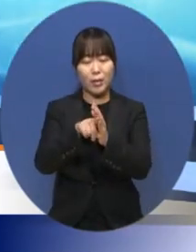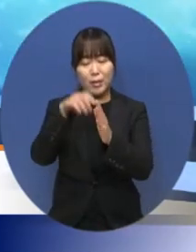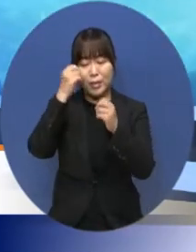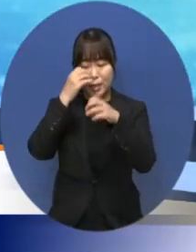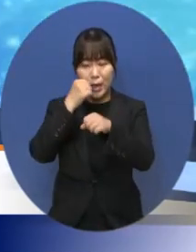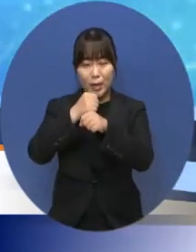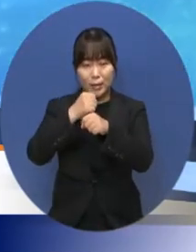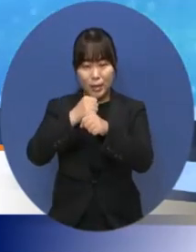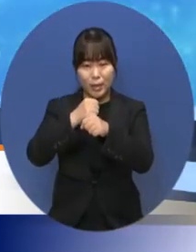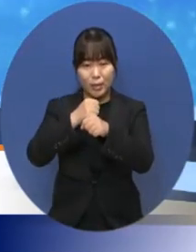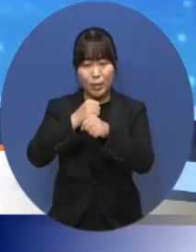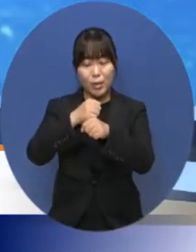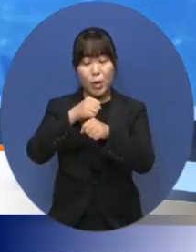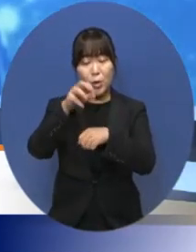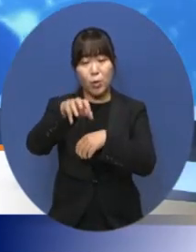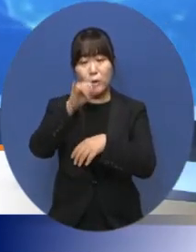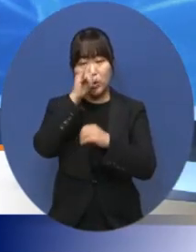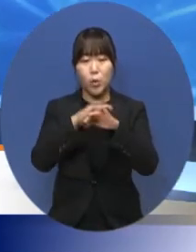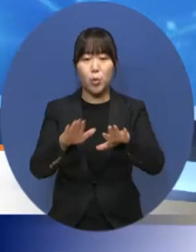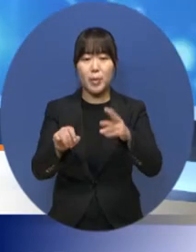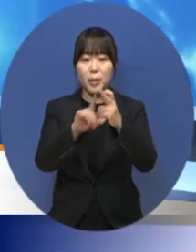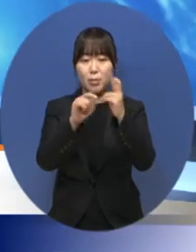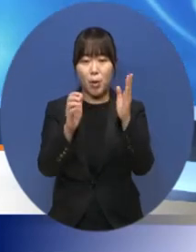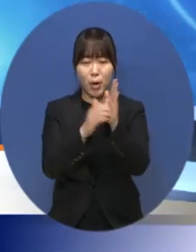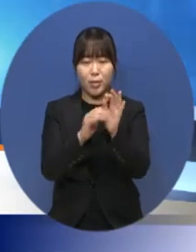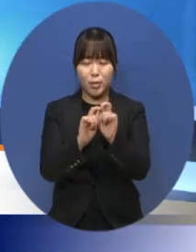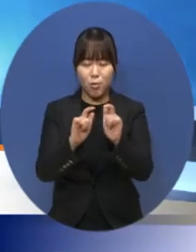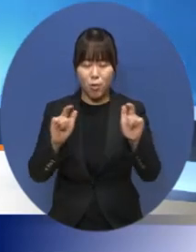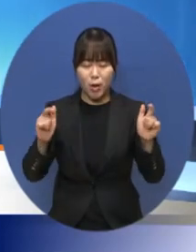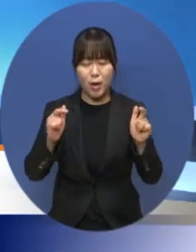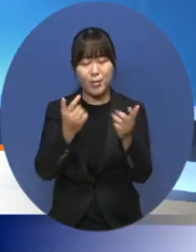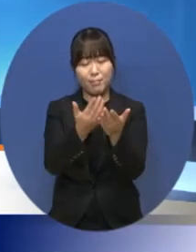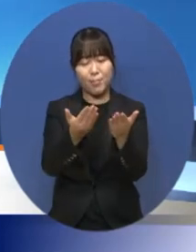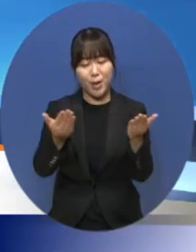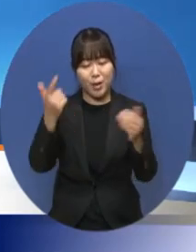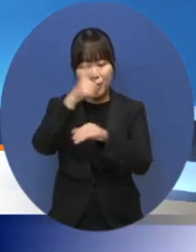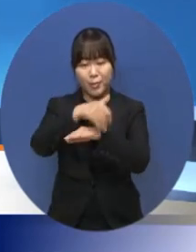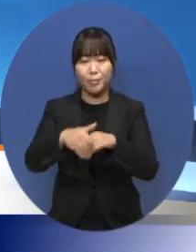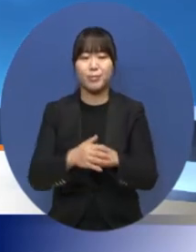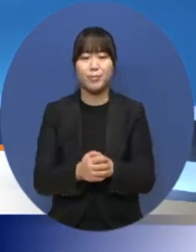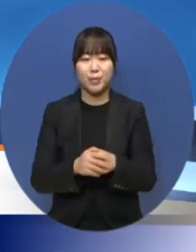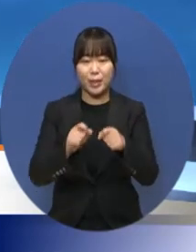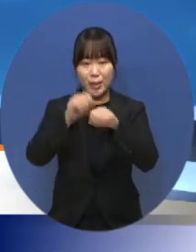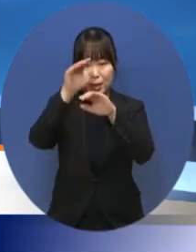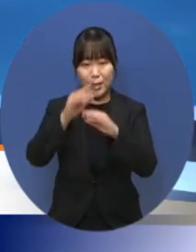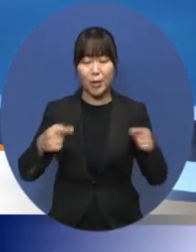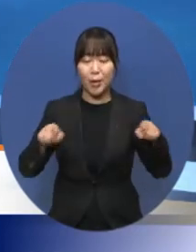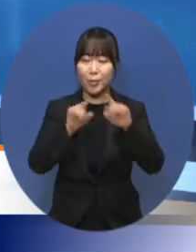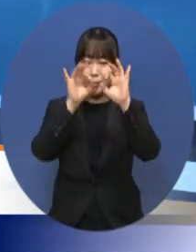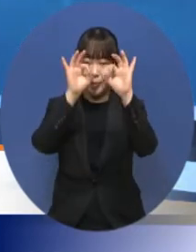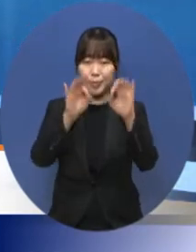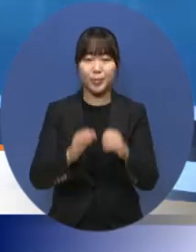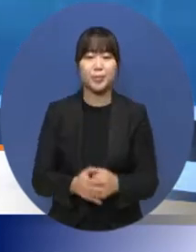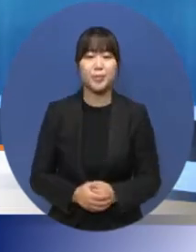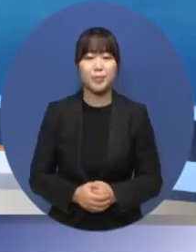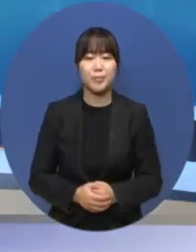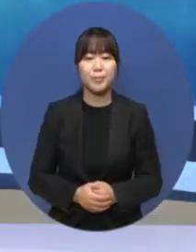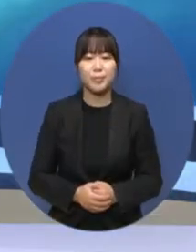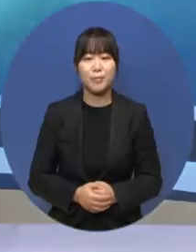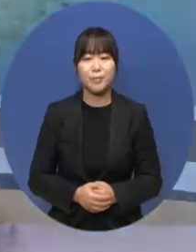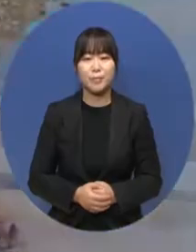만들어졌습니다. 올해 12월까지 다양한 작품을 선보일 예정인데요. 자세한 내용 이소영 기자가 전합니다.